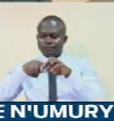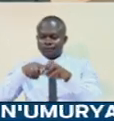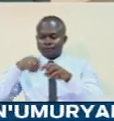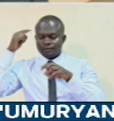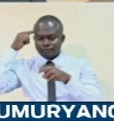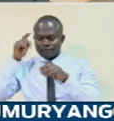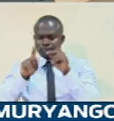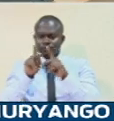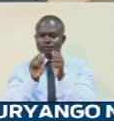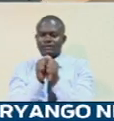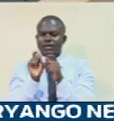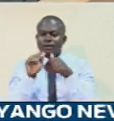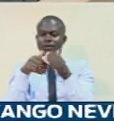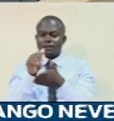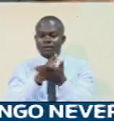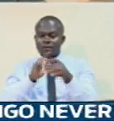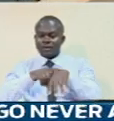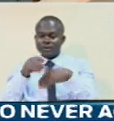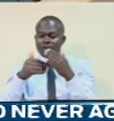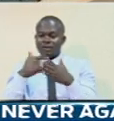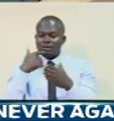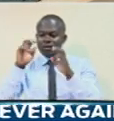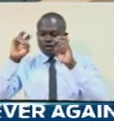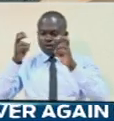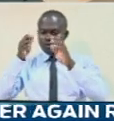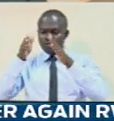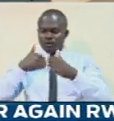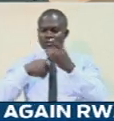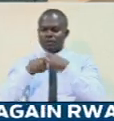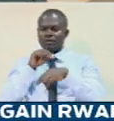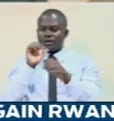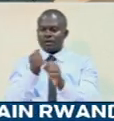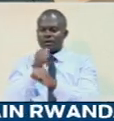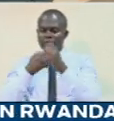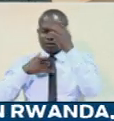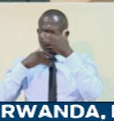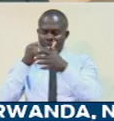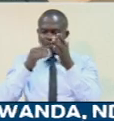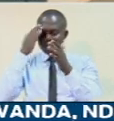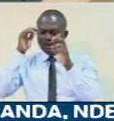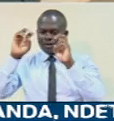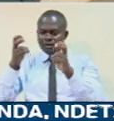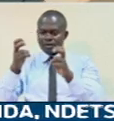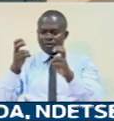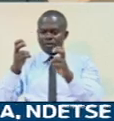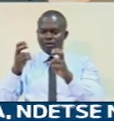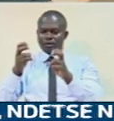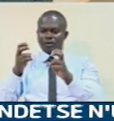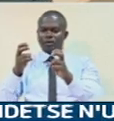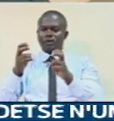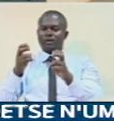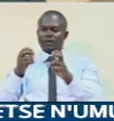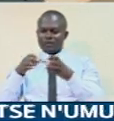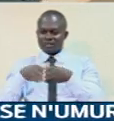y'abantu, aho abantu rimwe na rimwe bazi ko umuntu ufite ubumuga atakagombye kwandura SIDA kubera ko imyanya